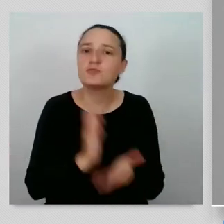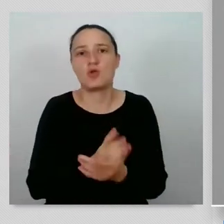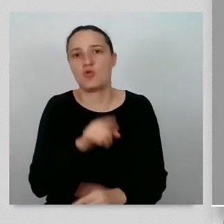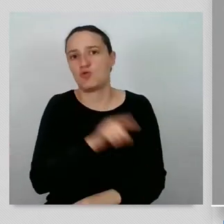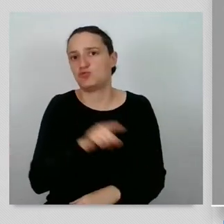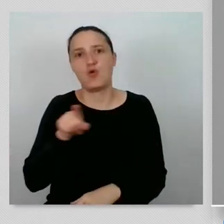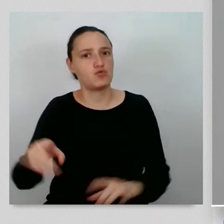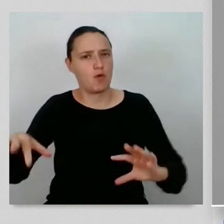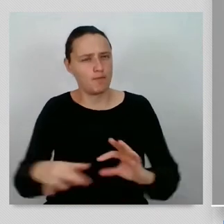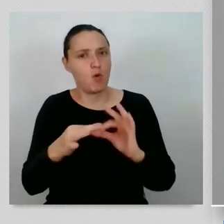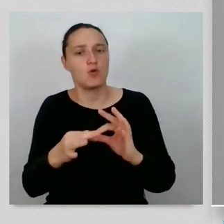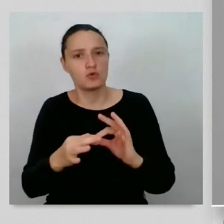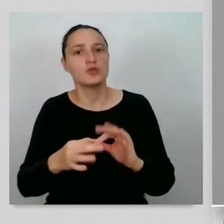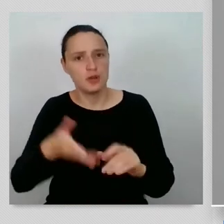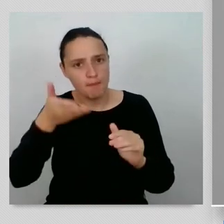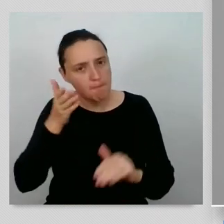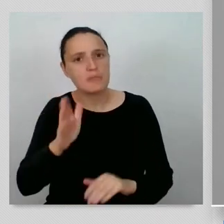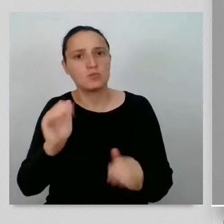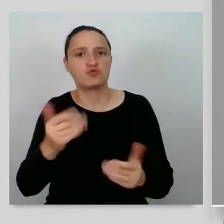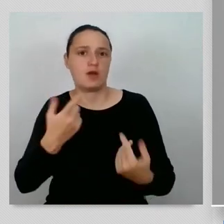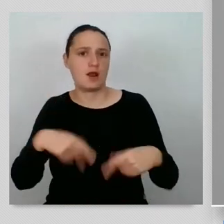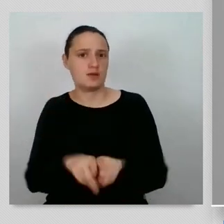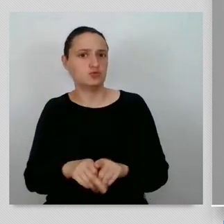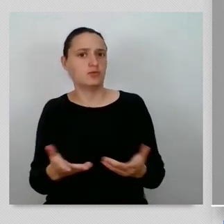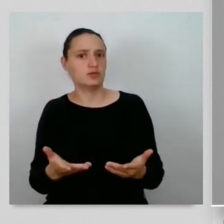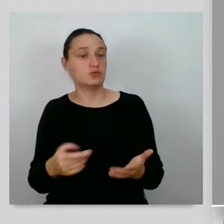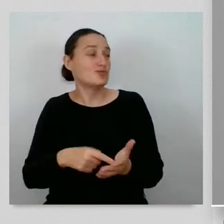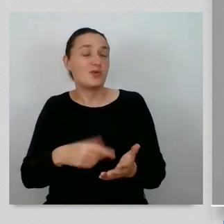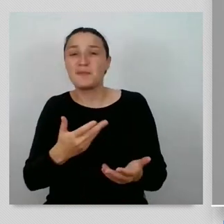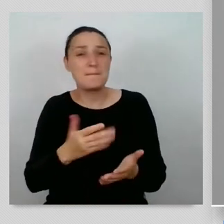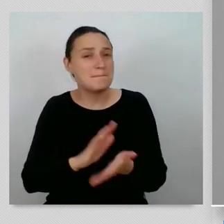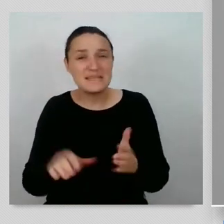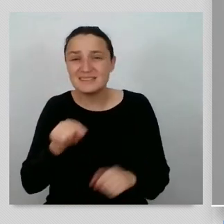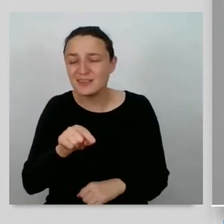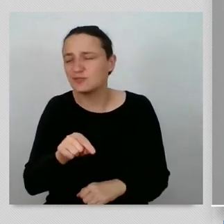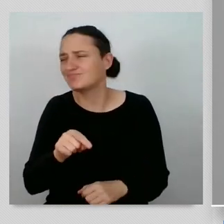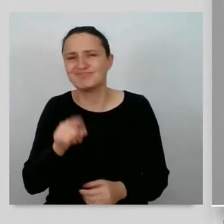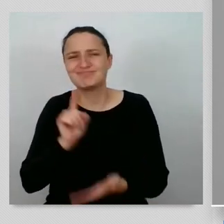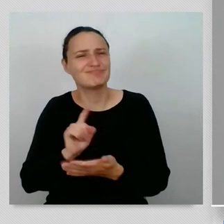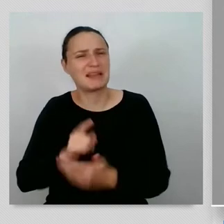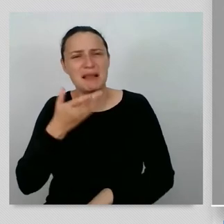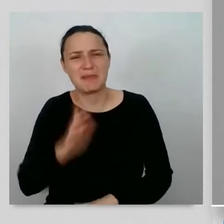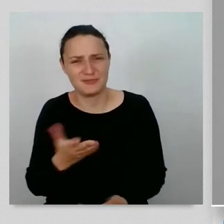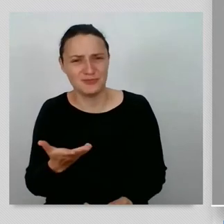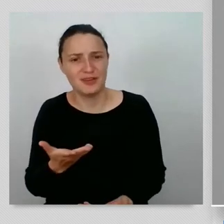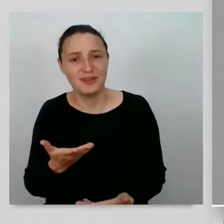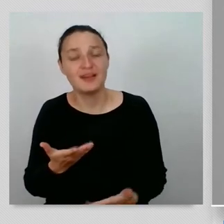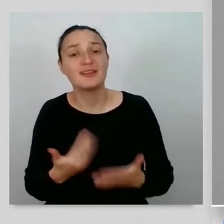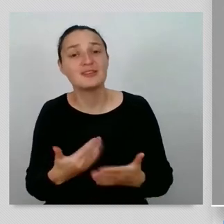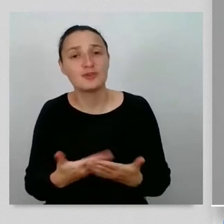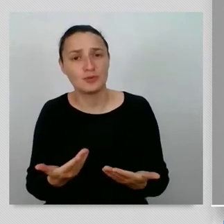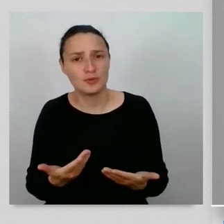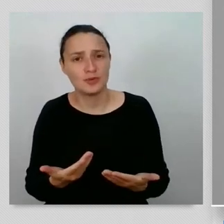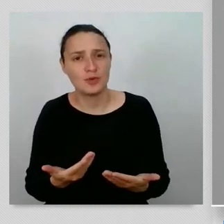kondycja ludzka będzie mogła być realizowana, to tego sukcesu po prostu nie osiągniemy, nie zgromadzimy odpowiedniej